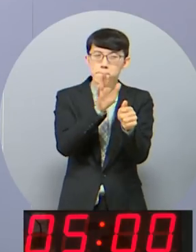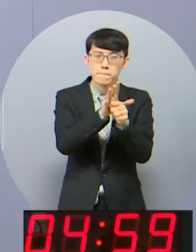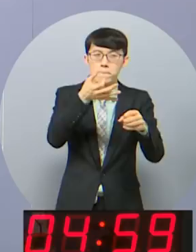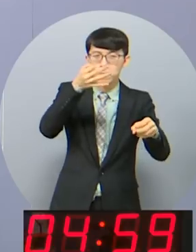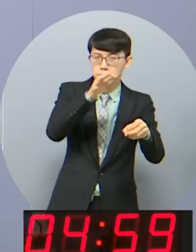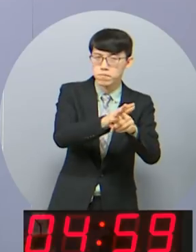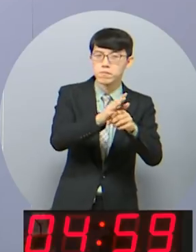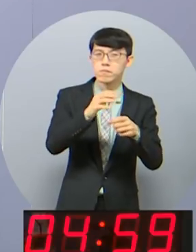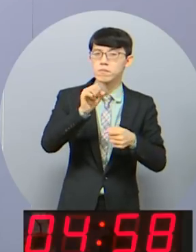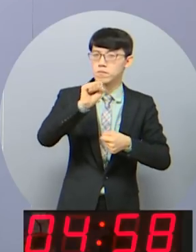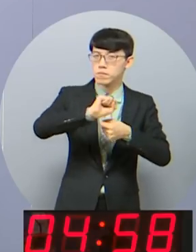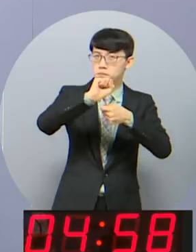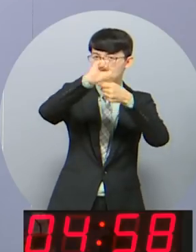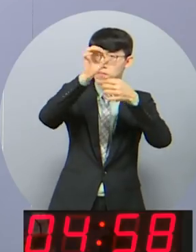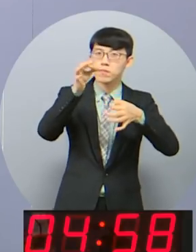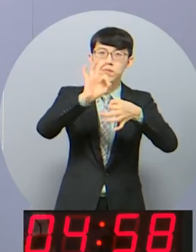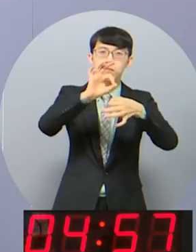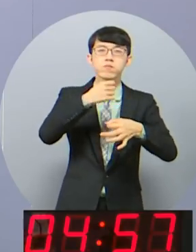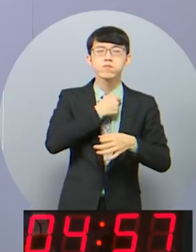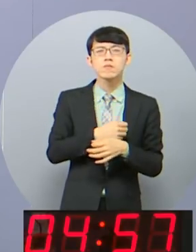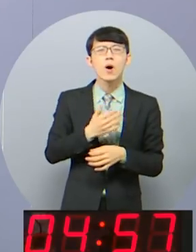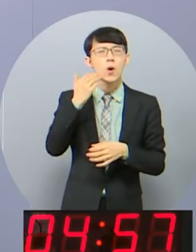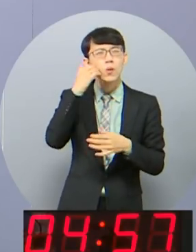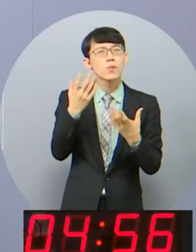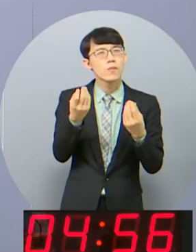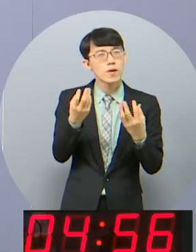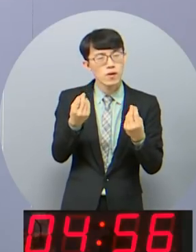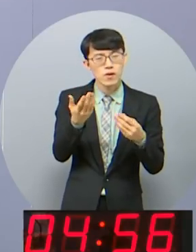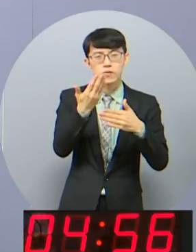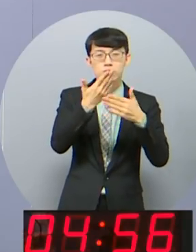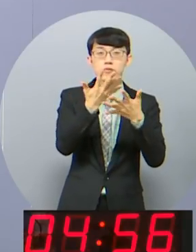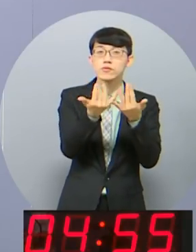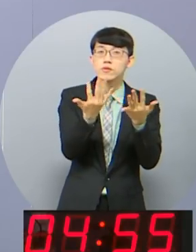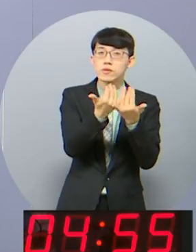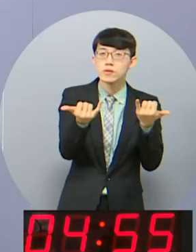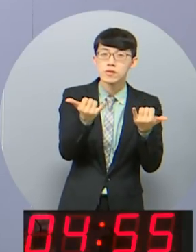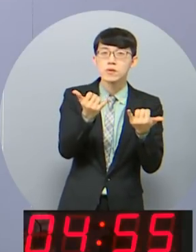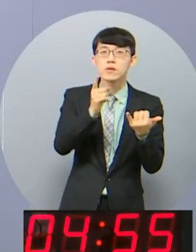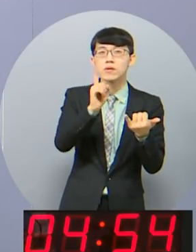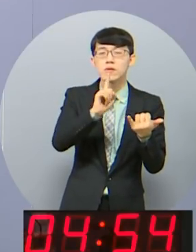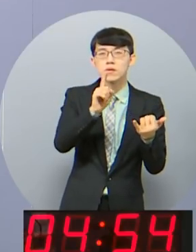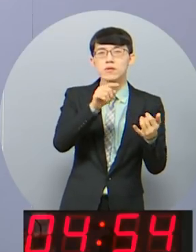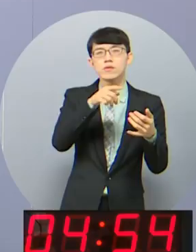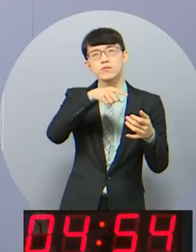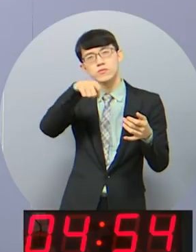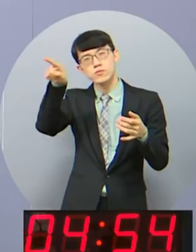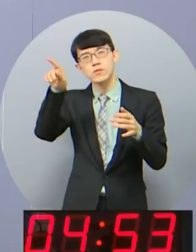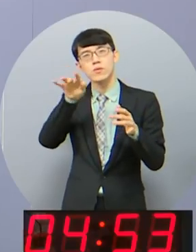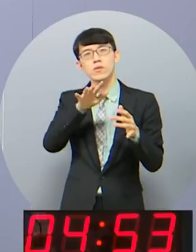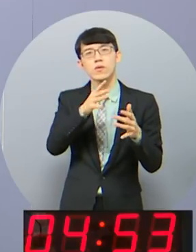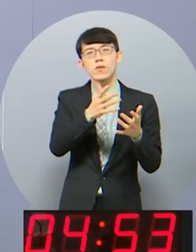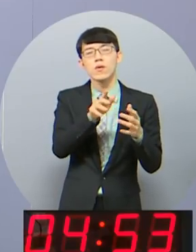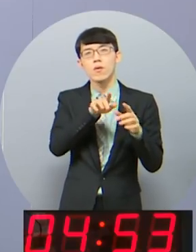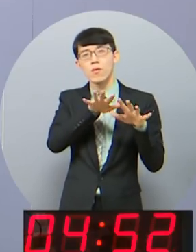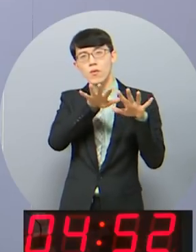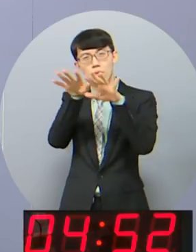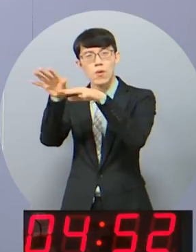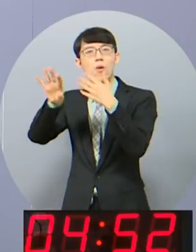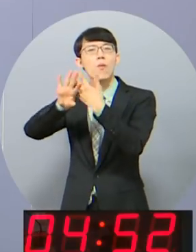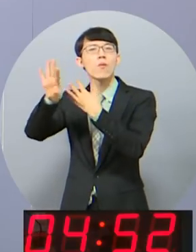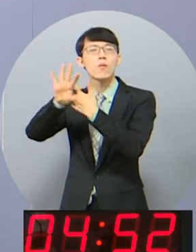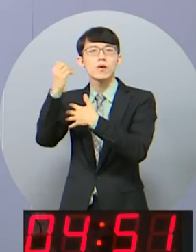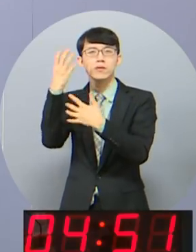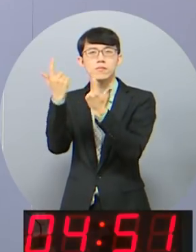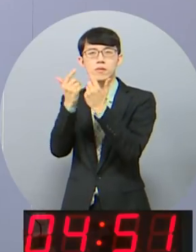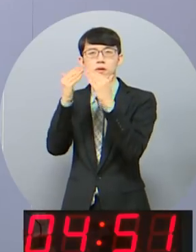看伊即摆学生拢外流，拢走去走个新北市外，你像咱新市这国小，